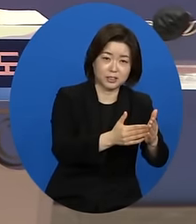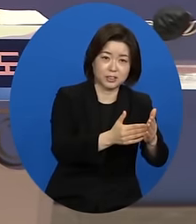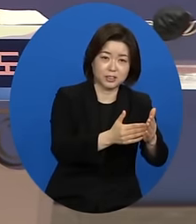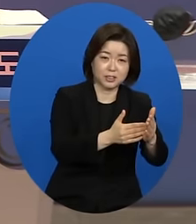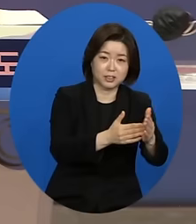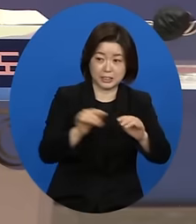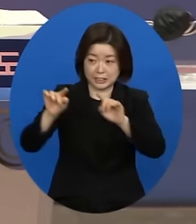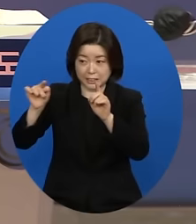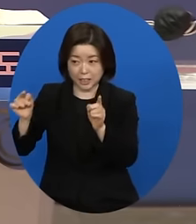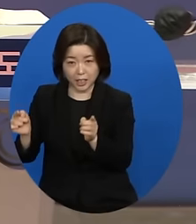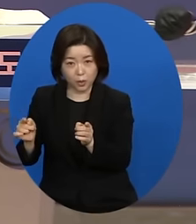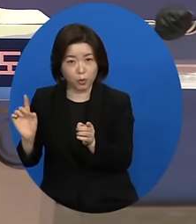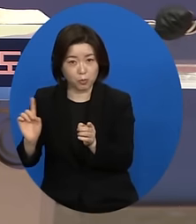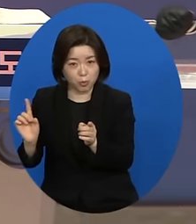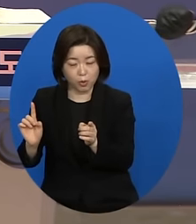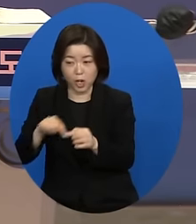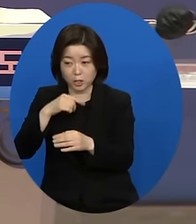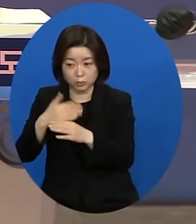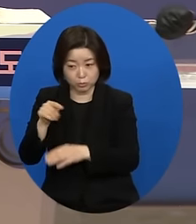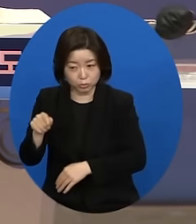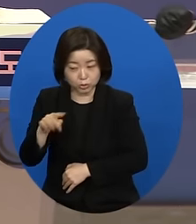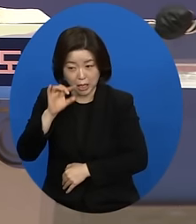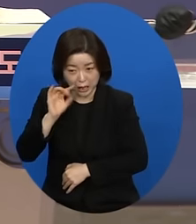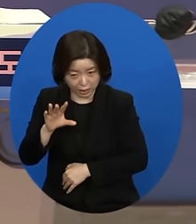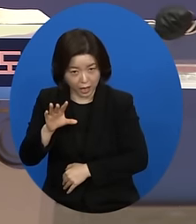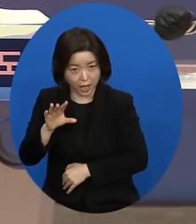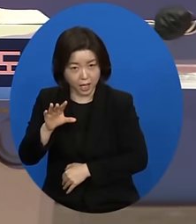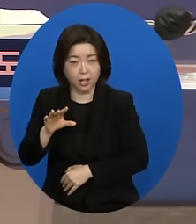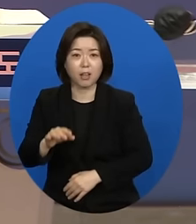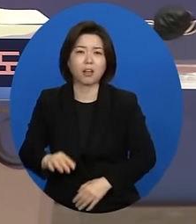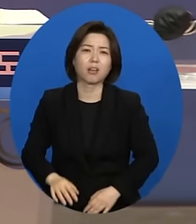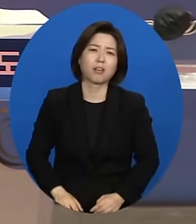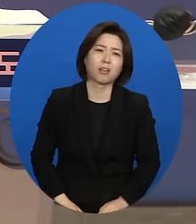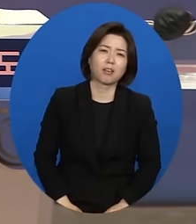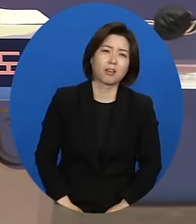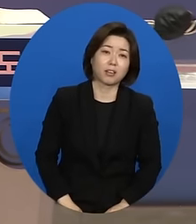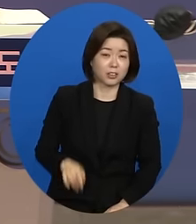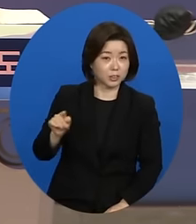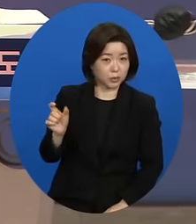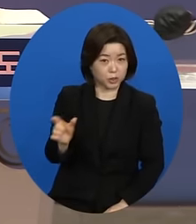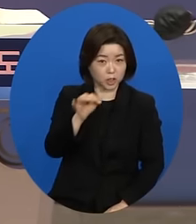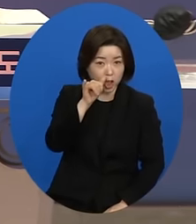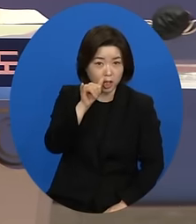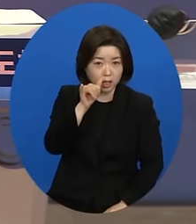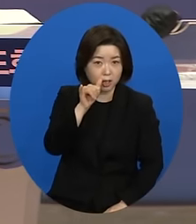가로하고 북한은 안 되고 그러고 써 있죠?